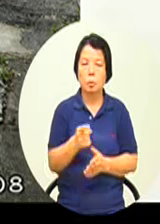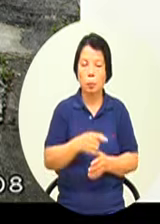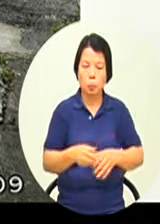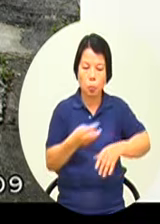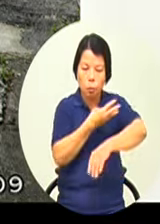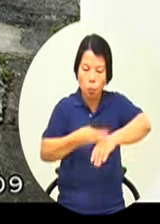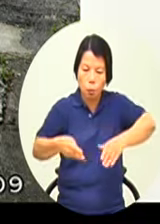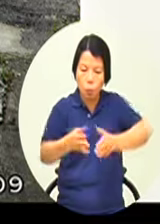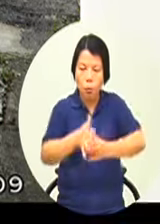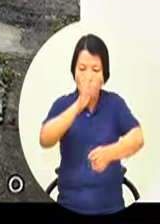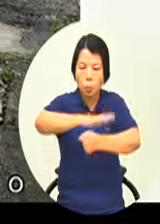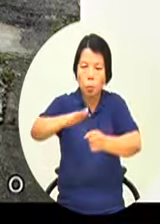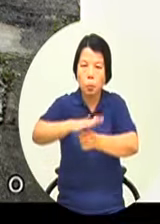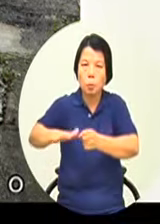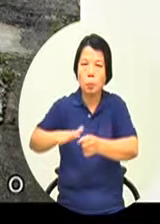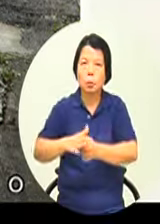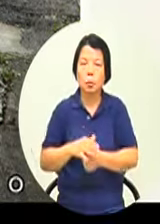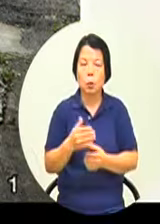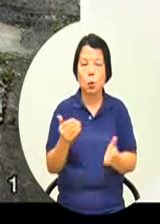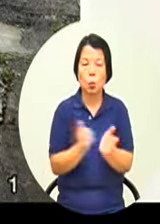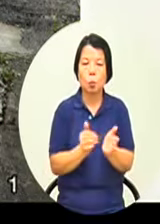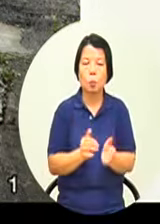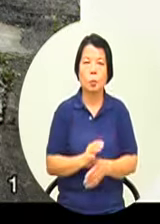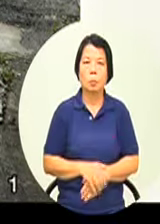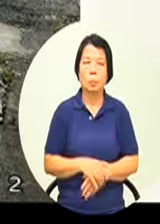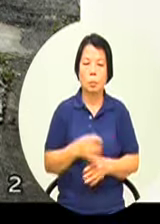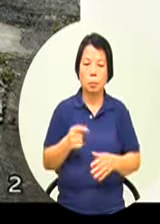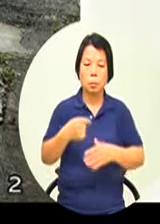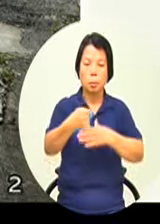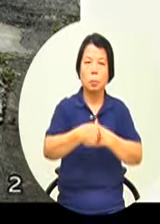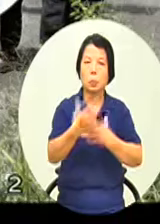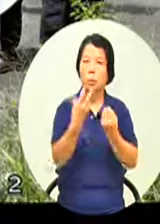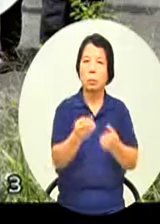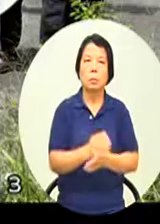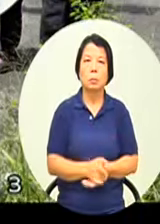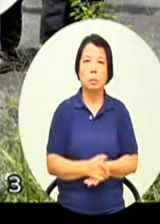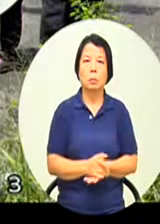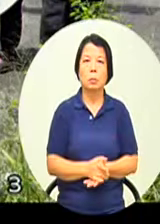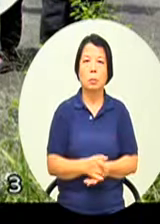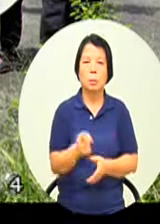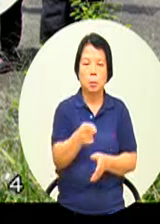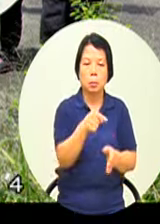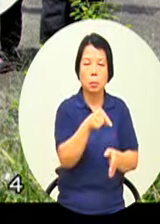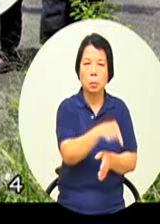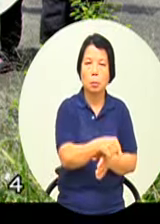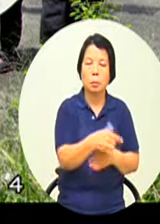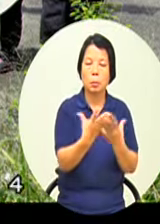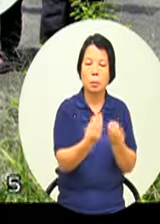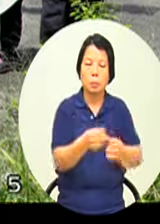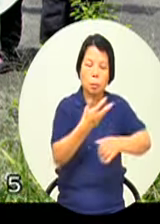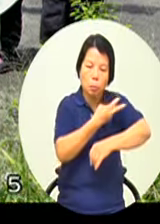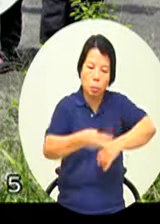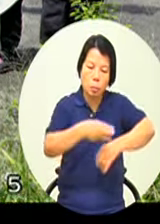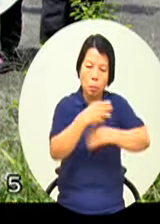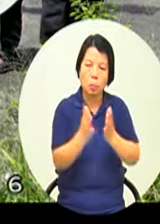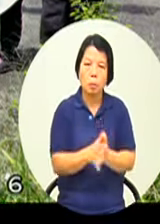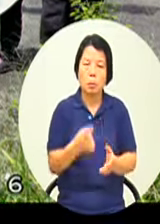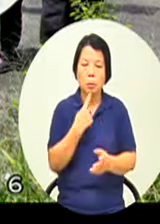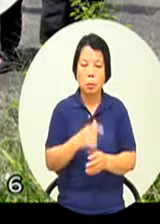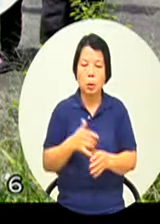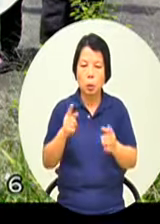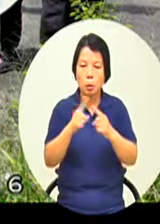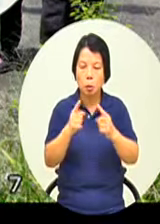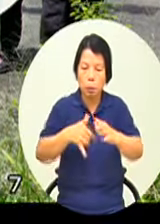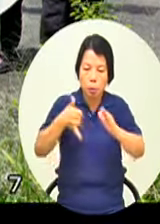经铺表面已经铺好了，但是这一面没有铺，哈，它还是一个水沟。那这个都要在几个人的出入